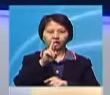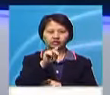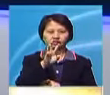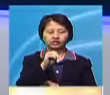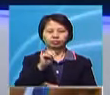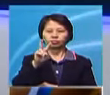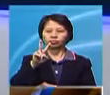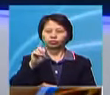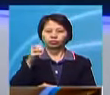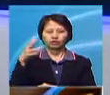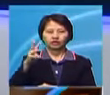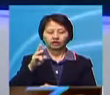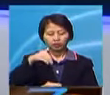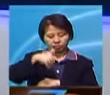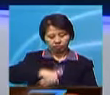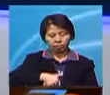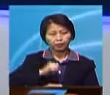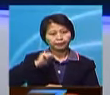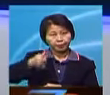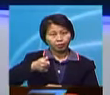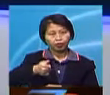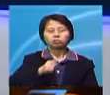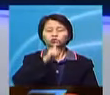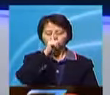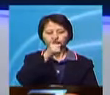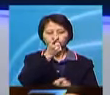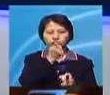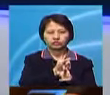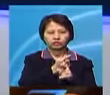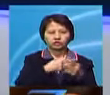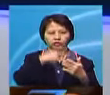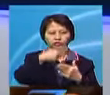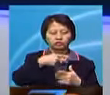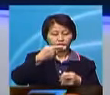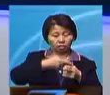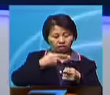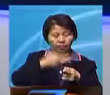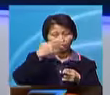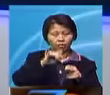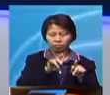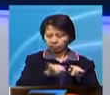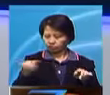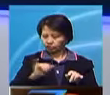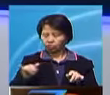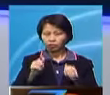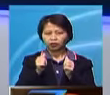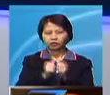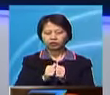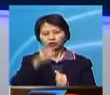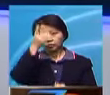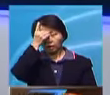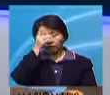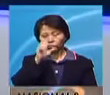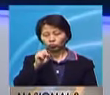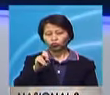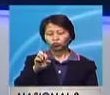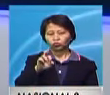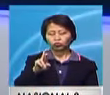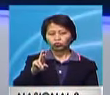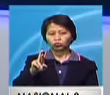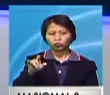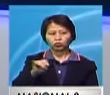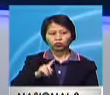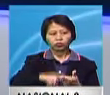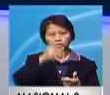2016 malam esok. Ya, Ivan, yang pastinya nama bakal juara program tersebut akan sebaris dengan nama Allahyarham Datuk Sudirman, Datuk Jamal